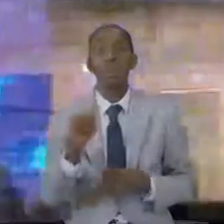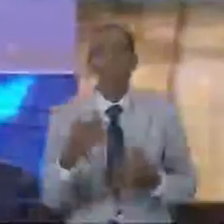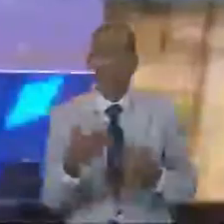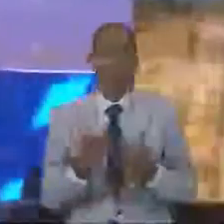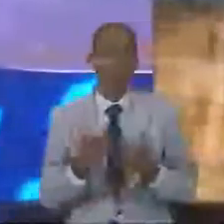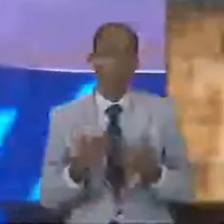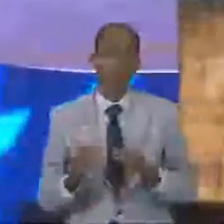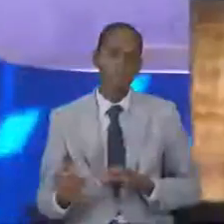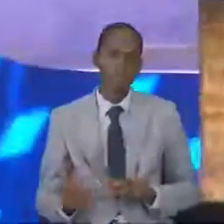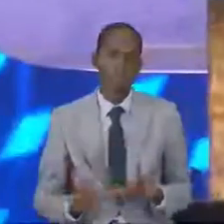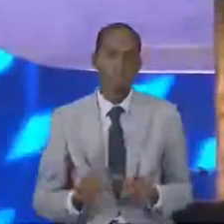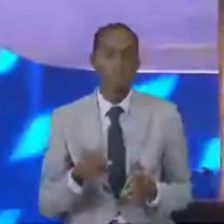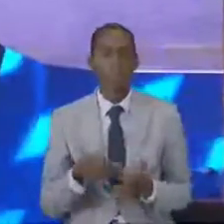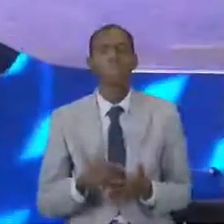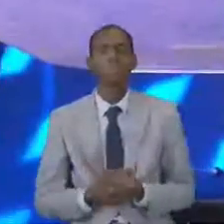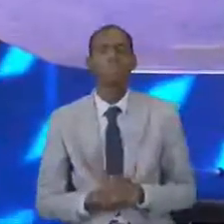cela